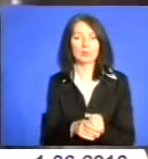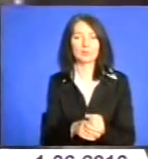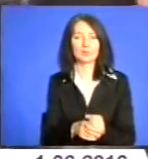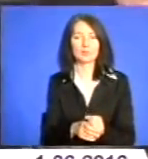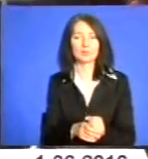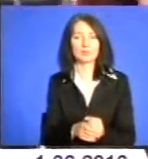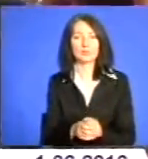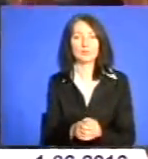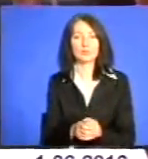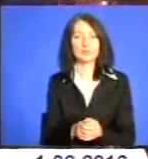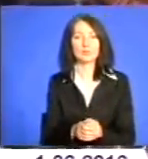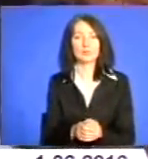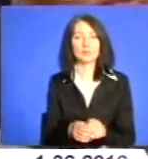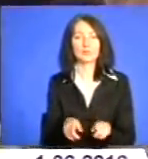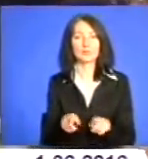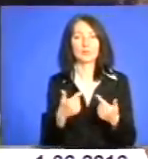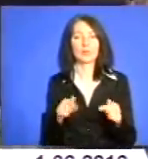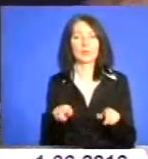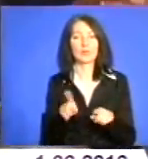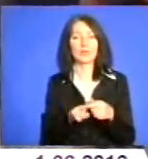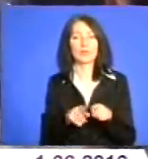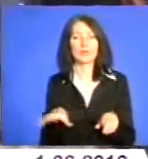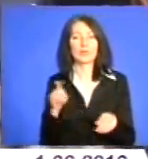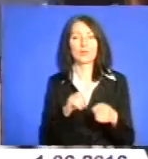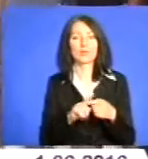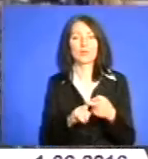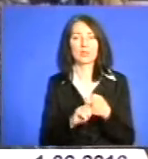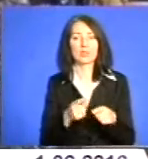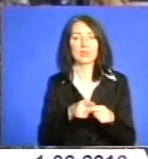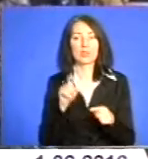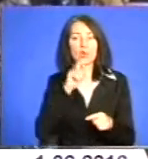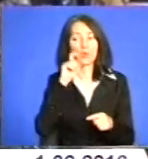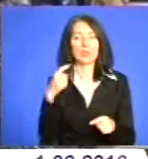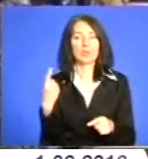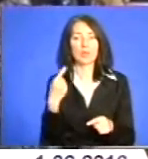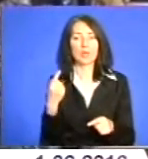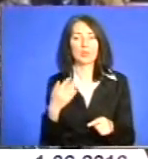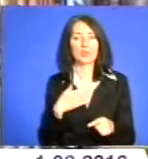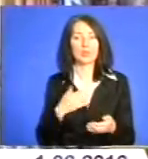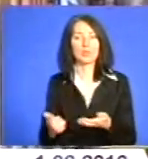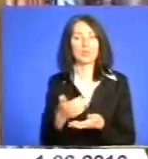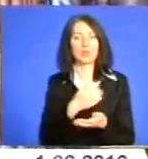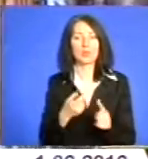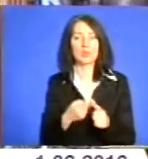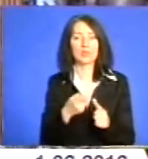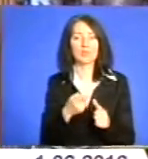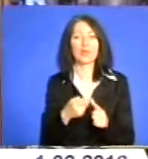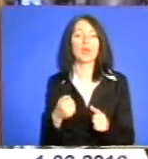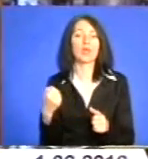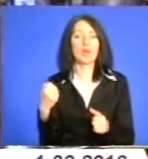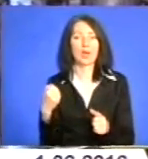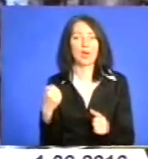Також з'єднано. Да, все з'єднано. Це український майстер. Наші колекціонери назвали полковими кружками,